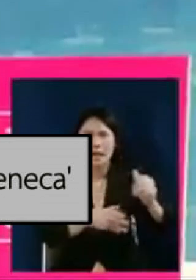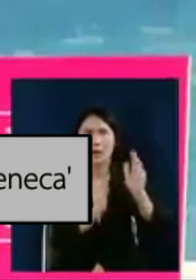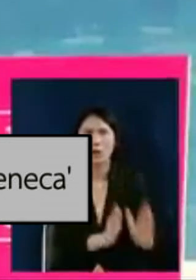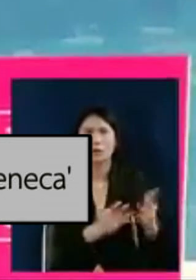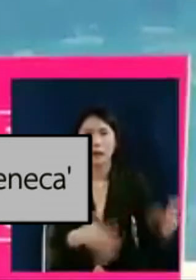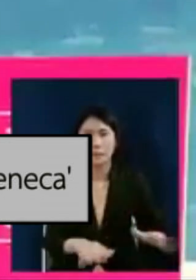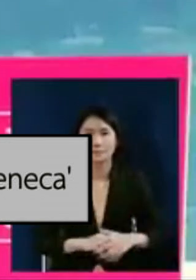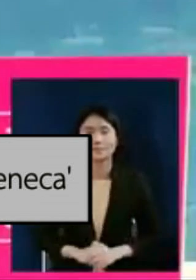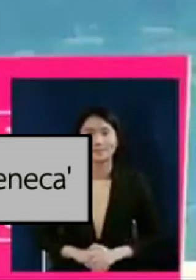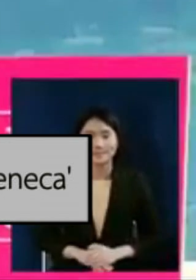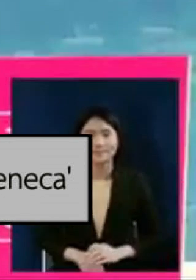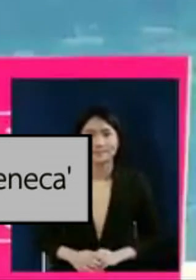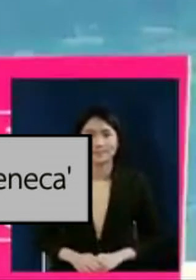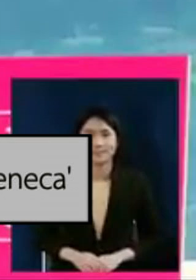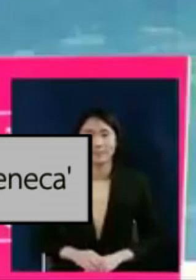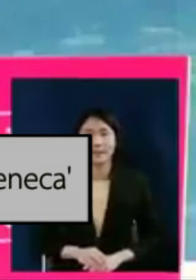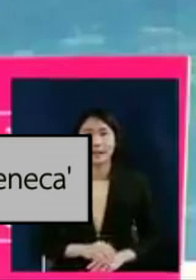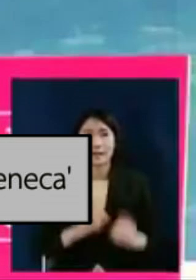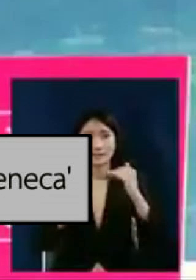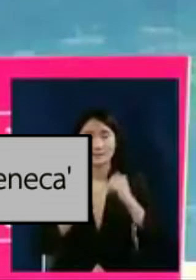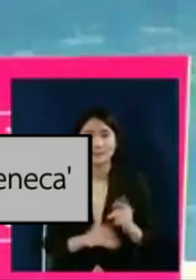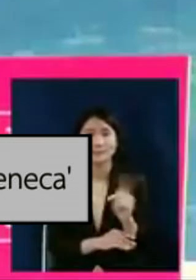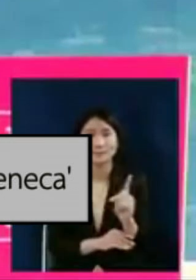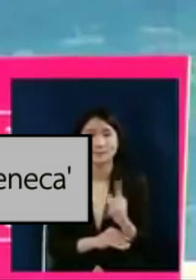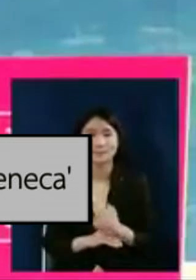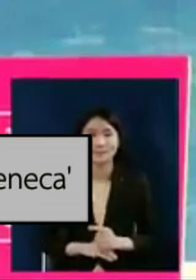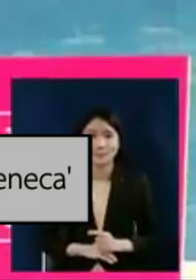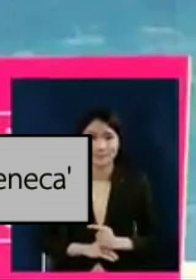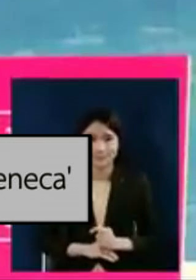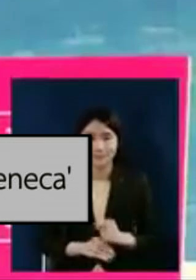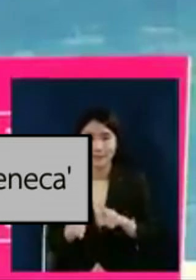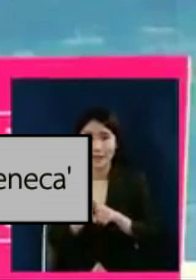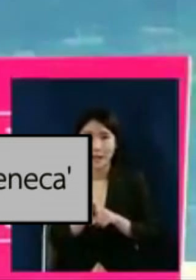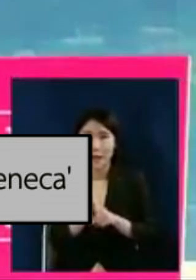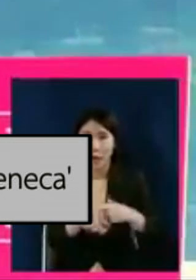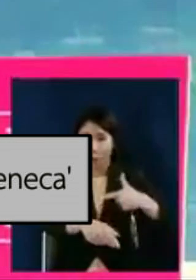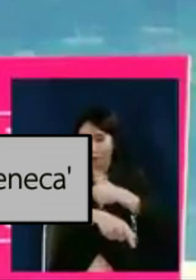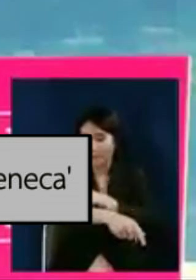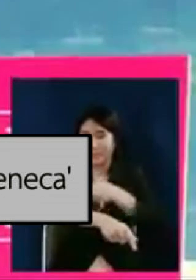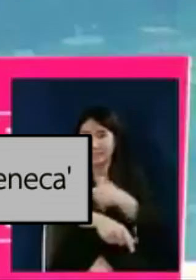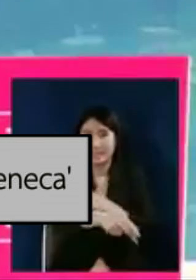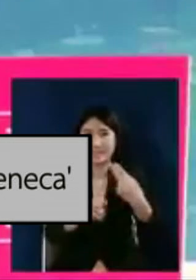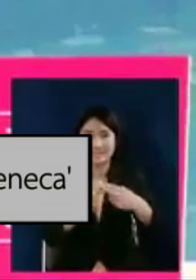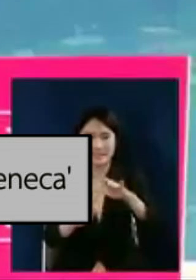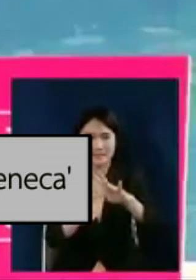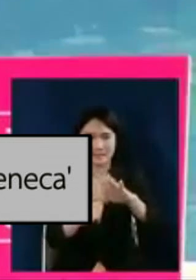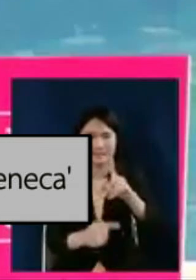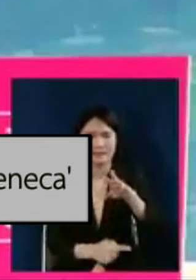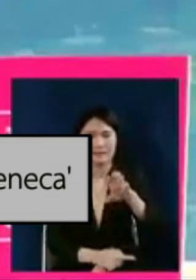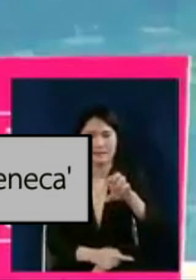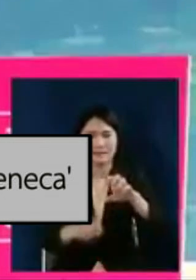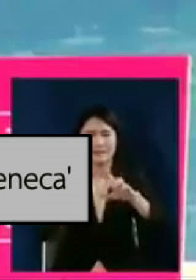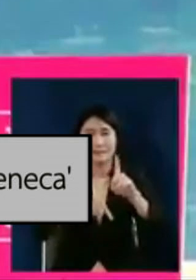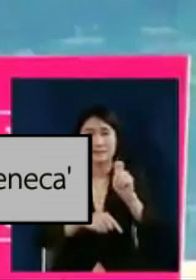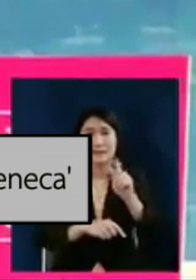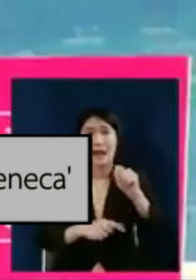ใช้ในคนนะครับก็คือเป็นวัคซีนเชื้อตายอ้ะ aไม่เป็นเชื้อตายไม่ใช่แม็กซีนใหม่เป็นแบบซีนที่ถูก